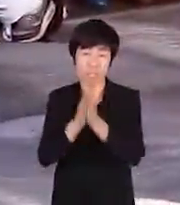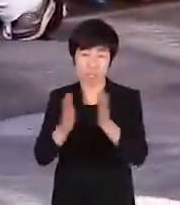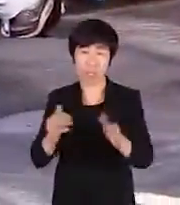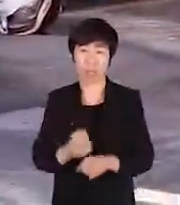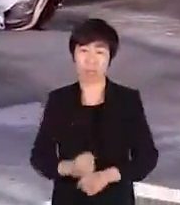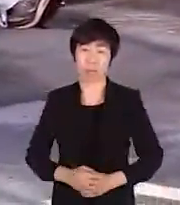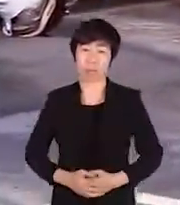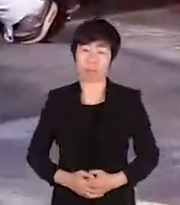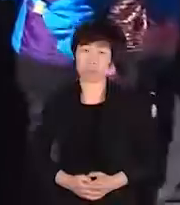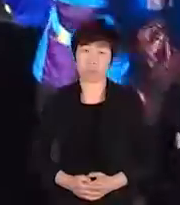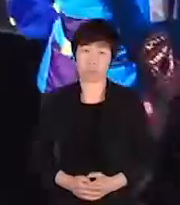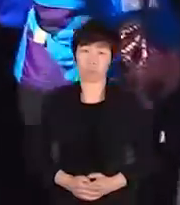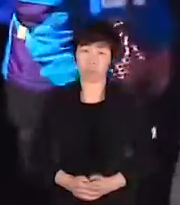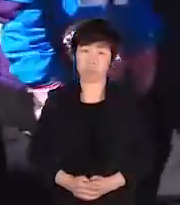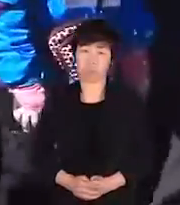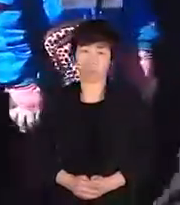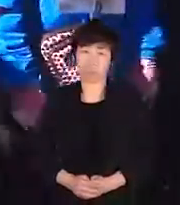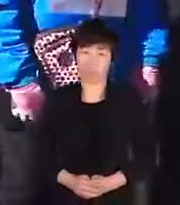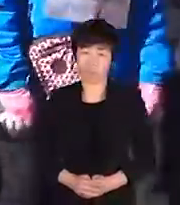시작합니다.